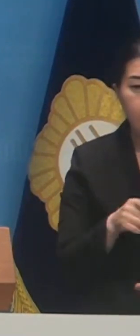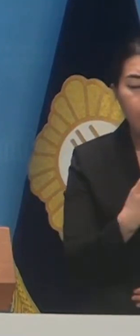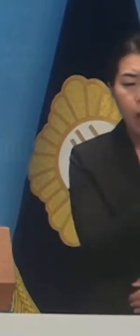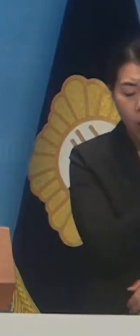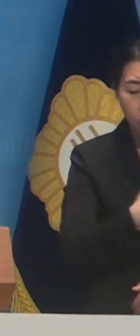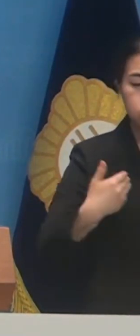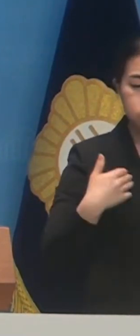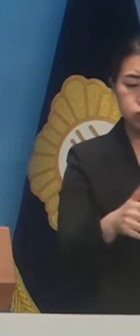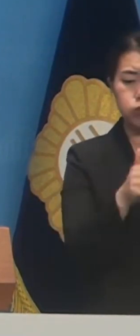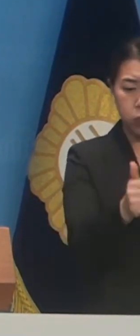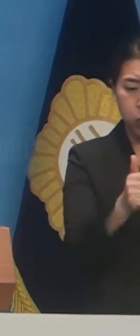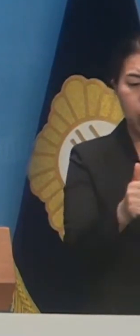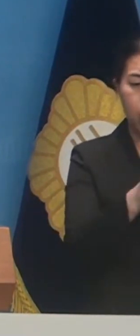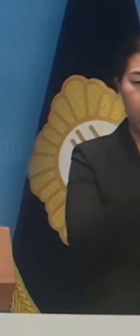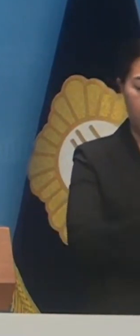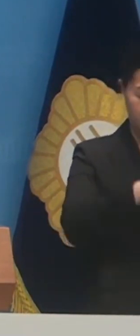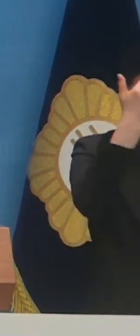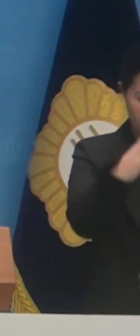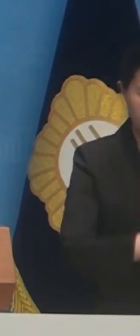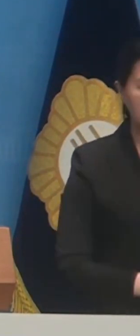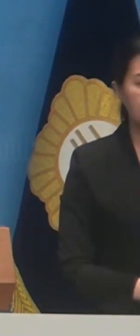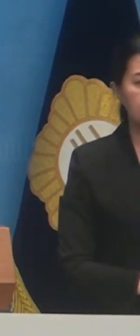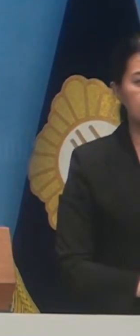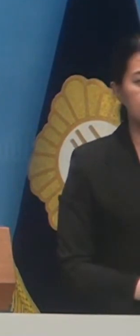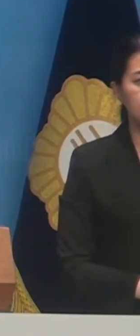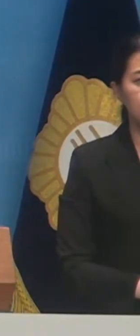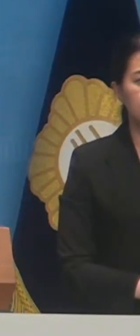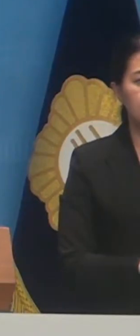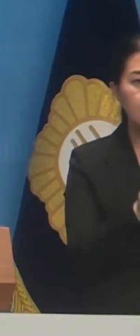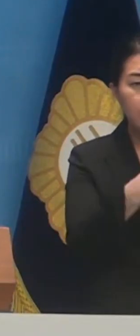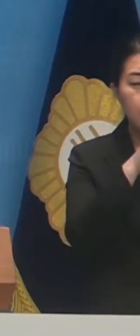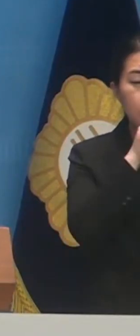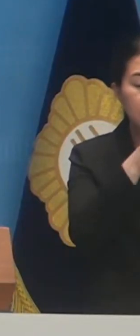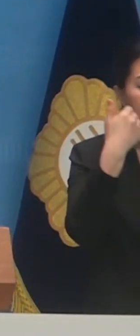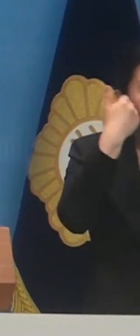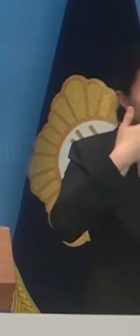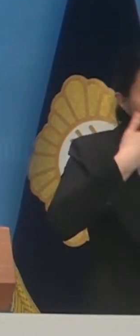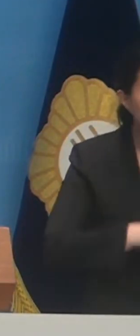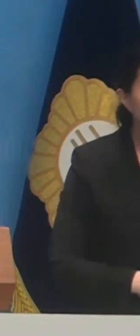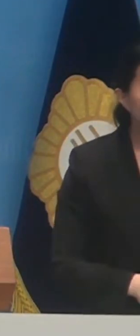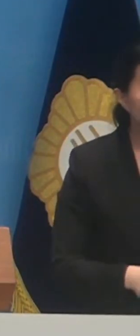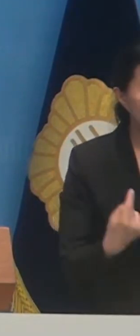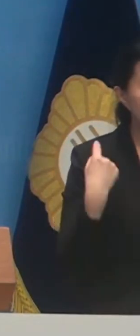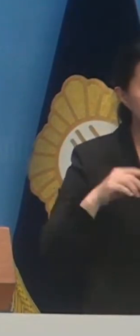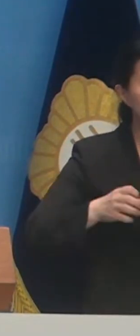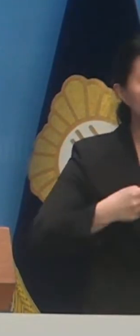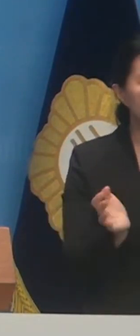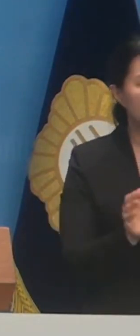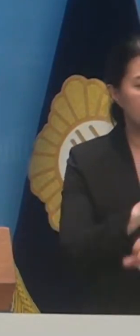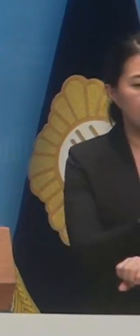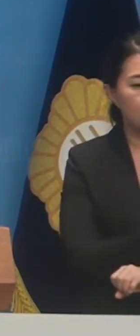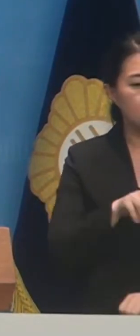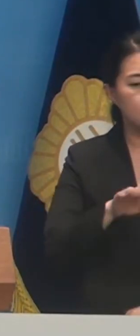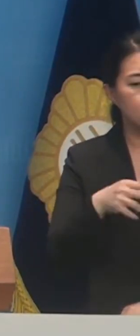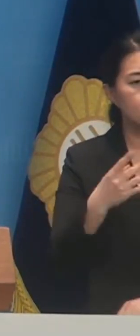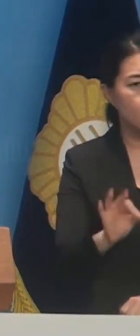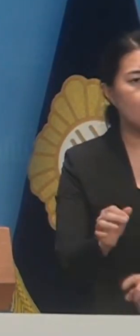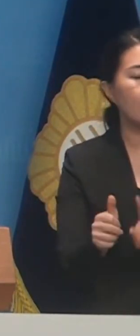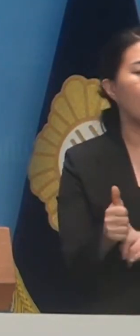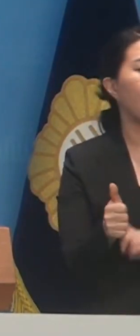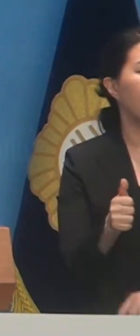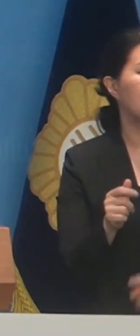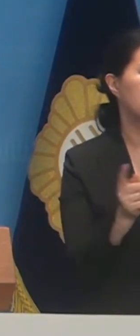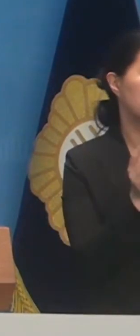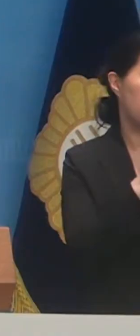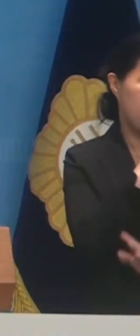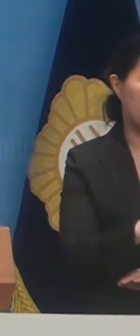당당히 재판 진행 선언하라. 놀랍게도 이 말은 어제 국민의힘 권성동 의원의 입에서